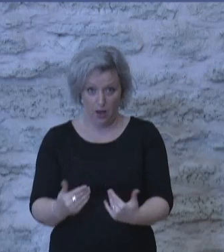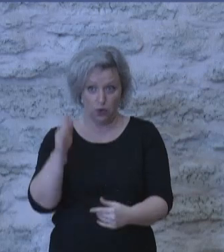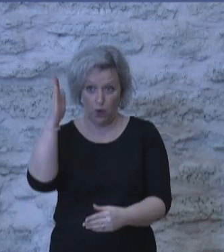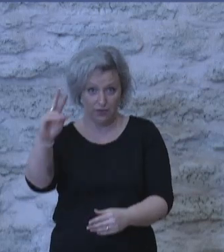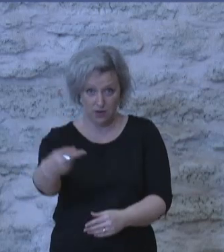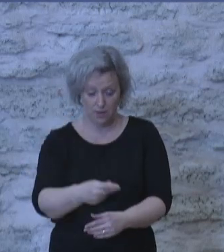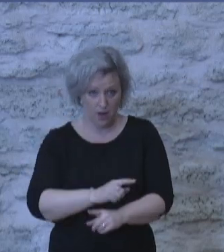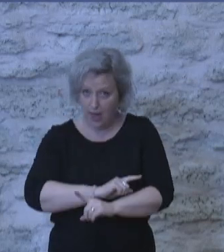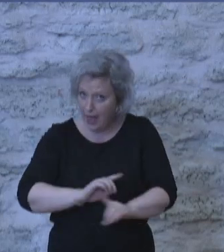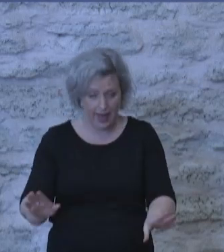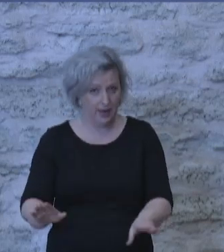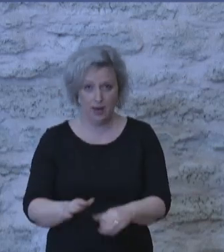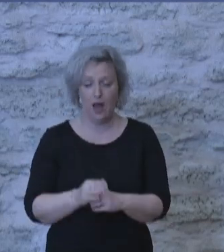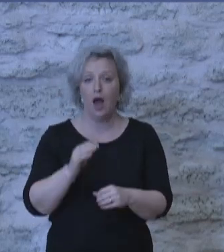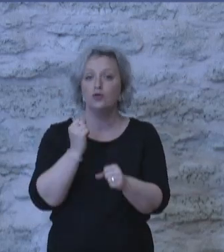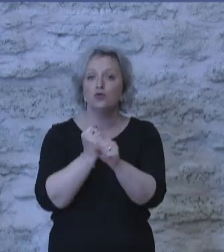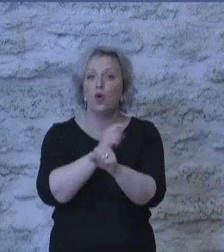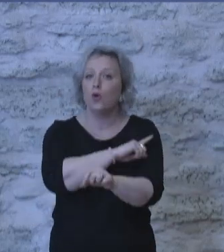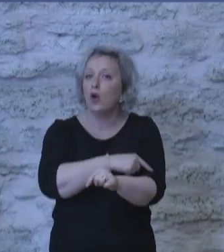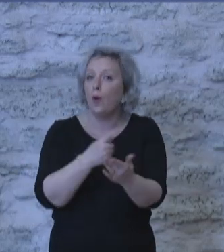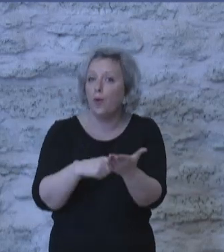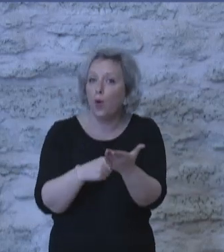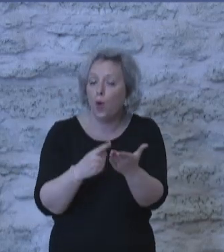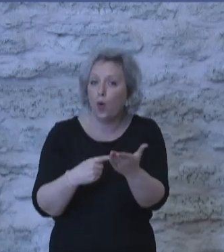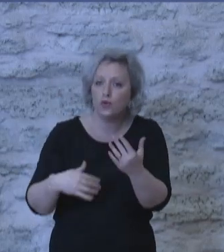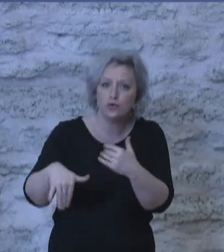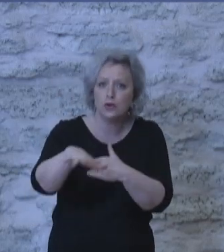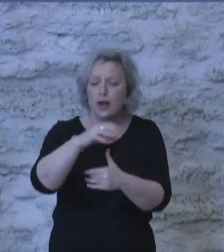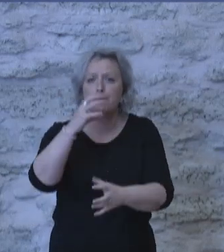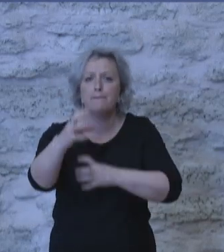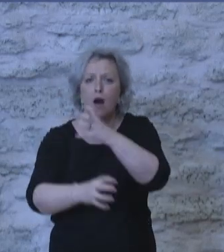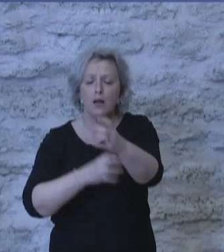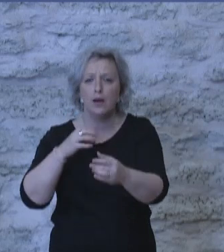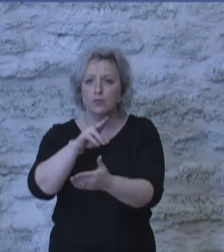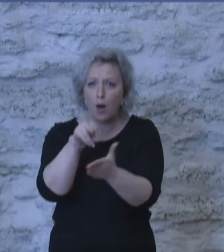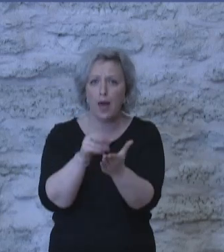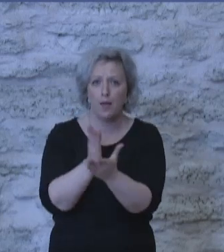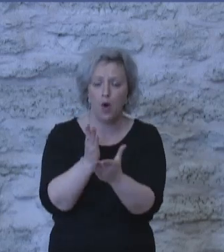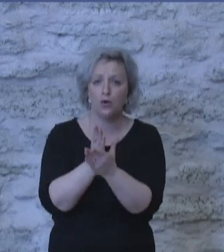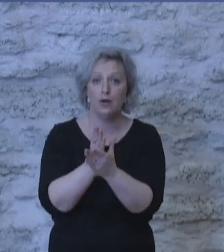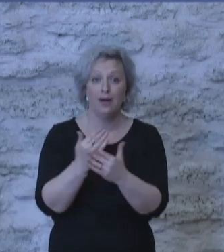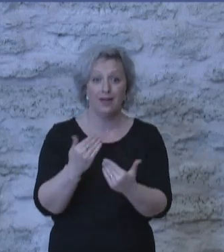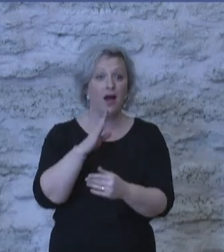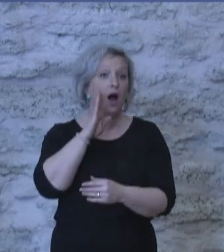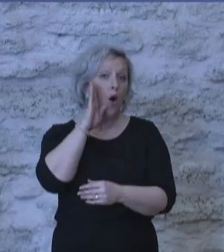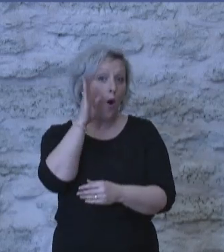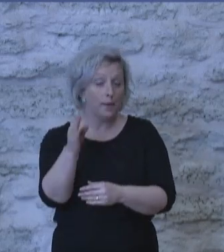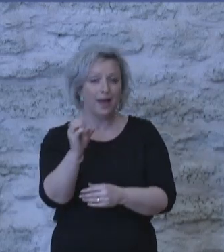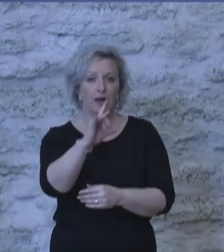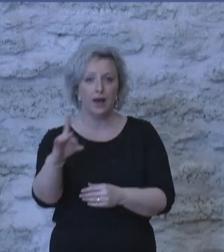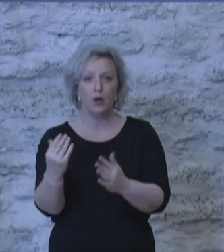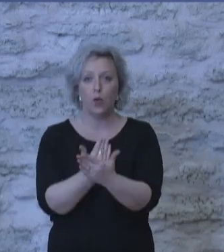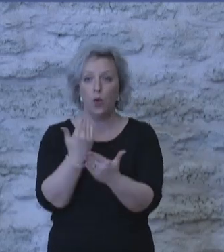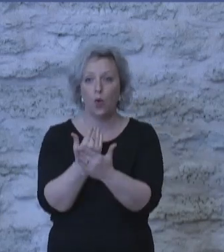Tööjõu puudus on arenenud maailmas igal pool probleemiks. Täna hommikul ERR uudistest võis kuulda,